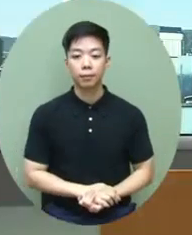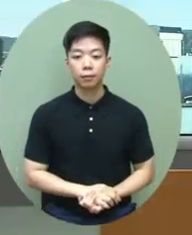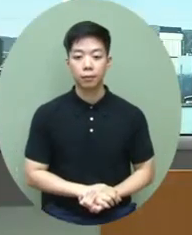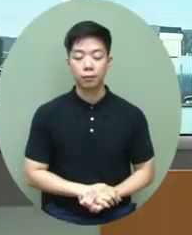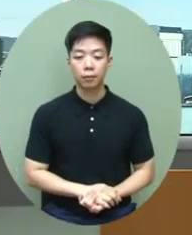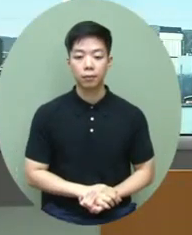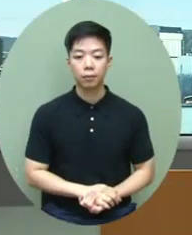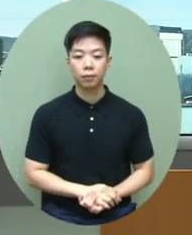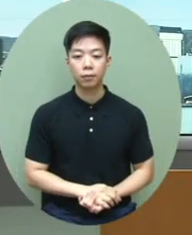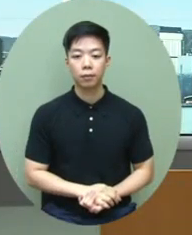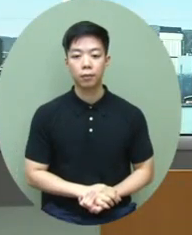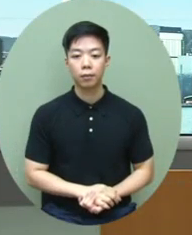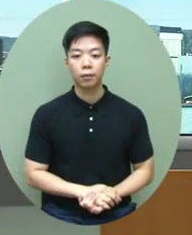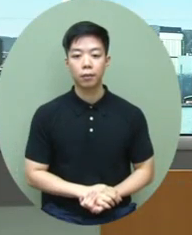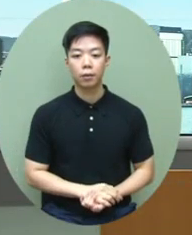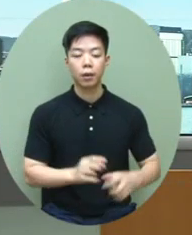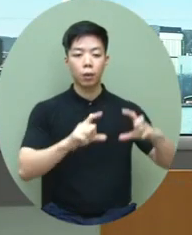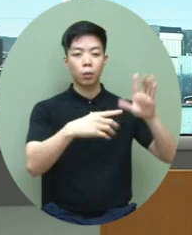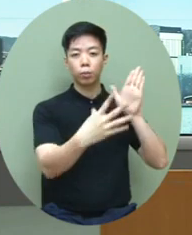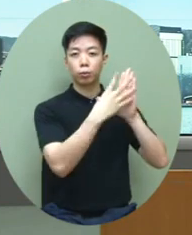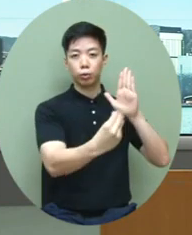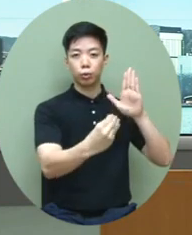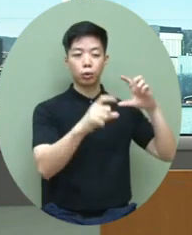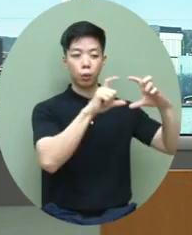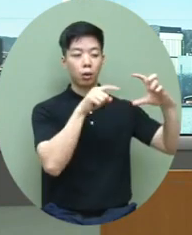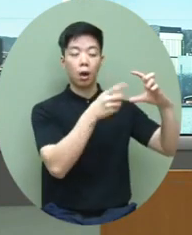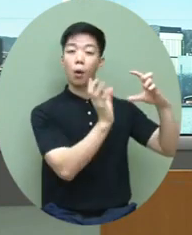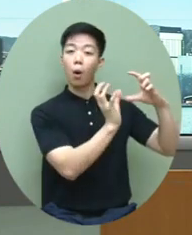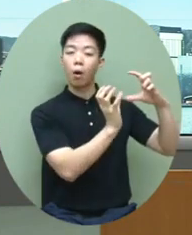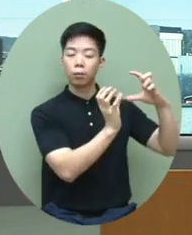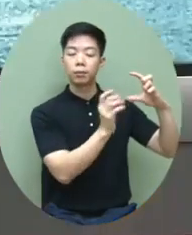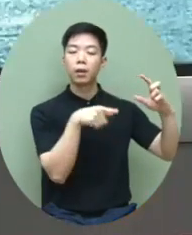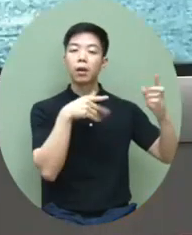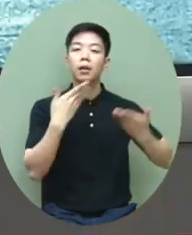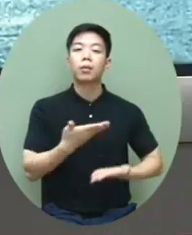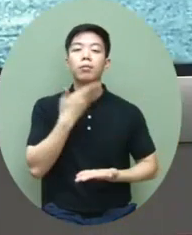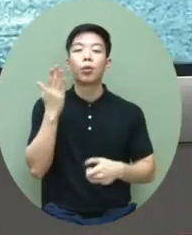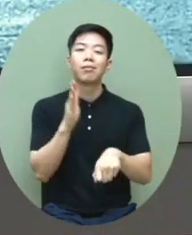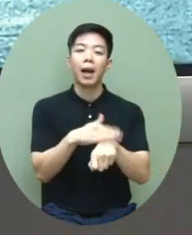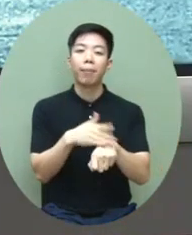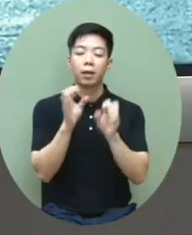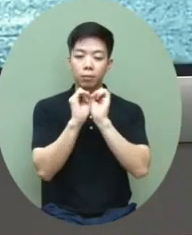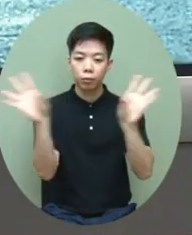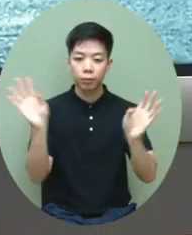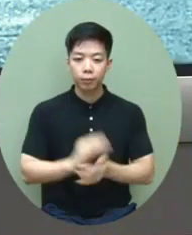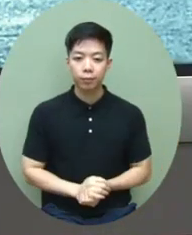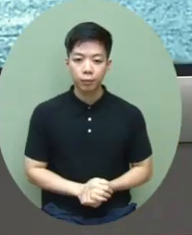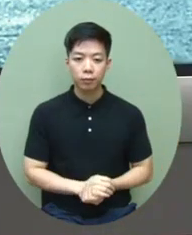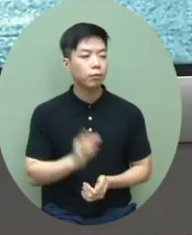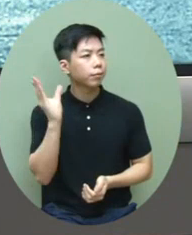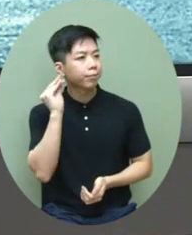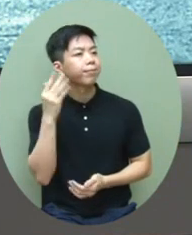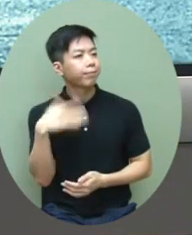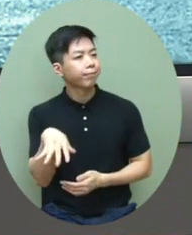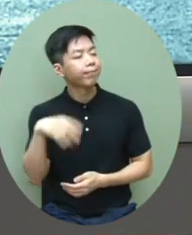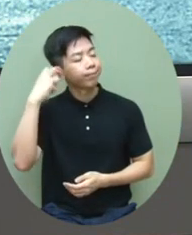就住皇馬嗰個安排，因為今朝特首先至向外公布啦。咁我哋其實知道咗個情況之後咧，我哋都會